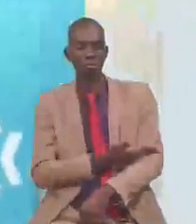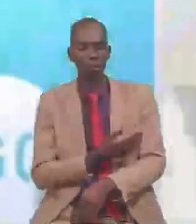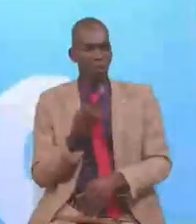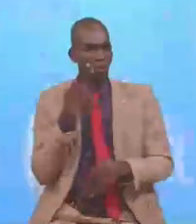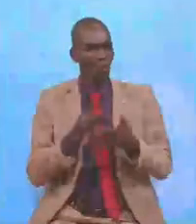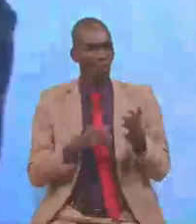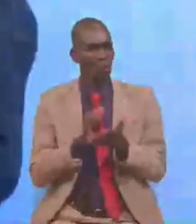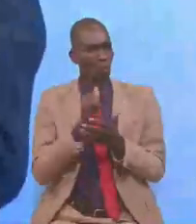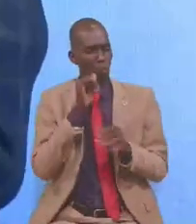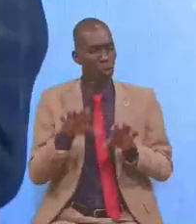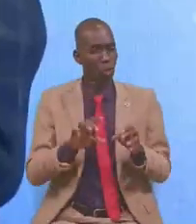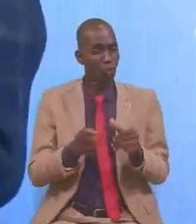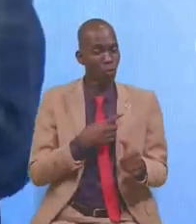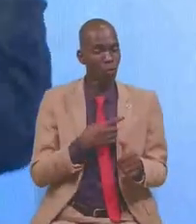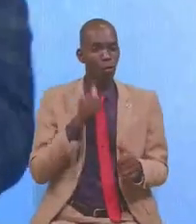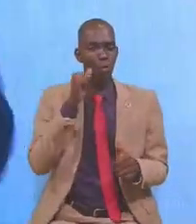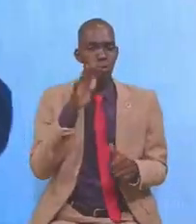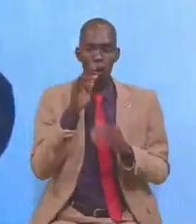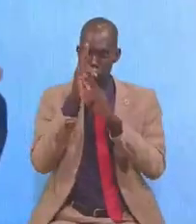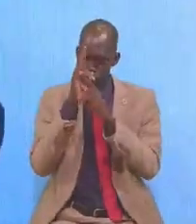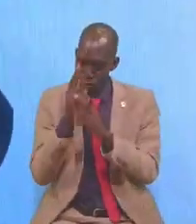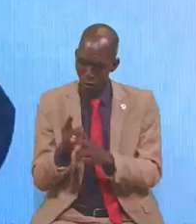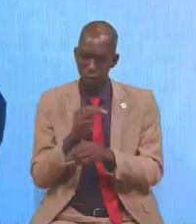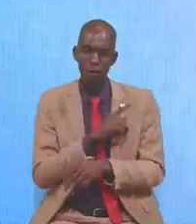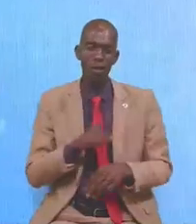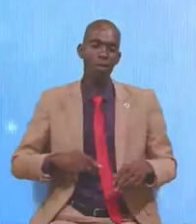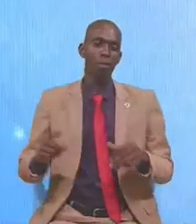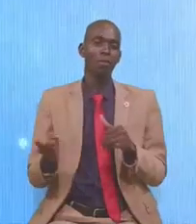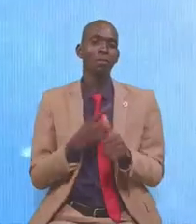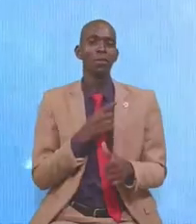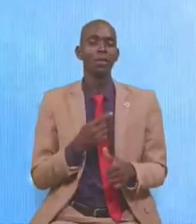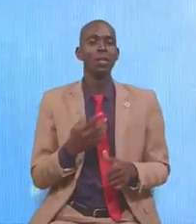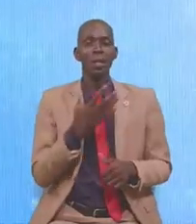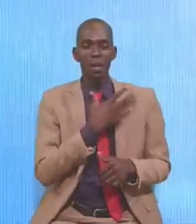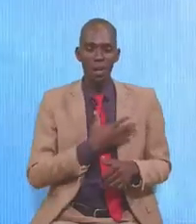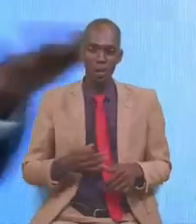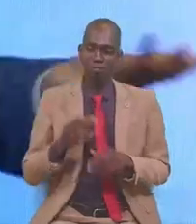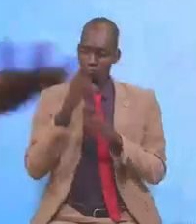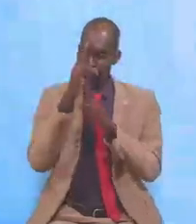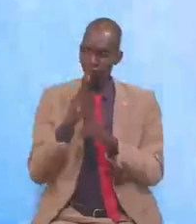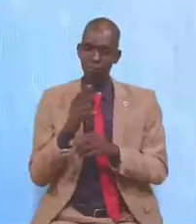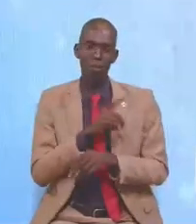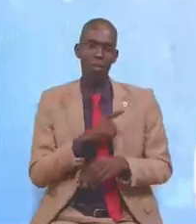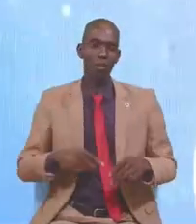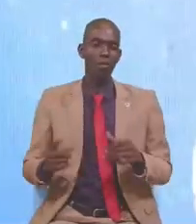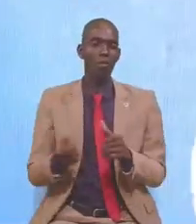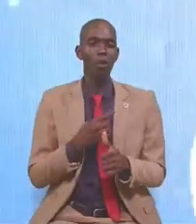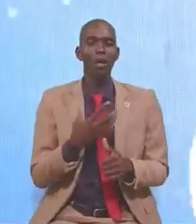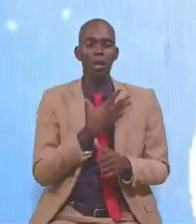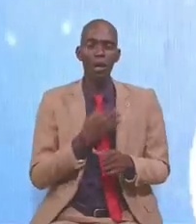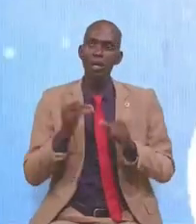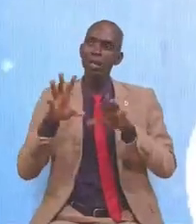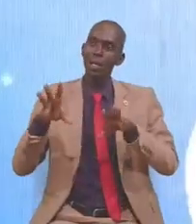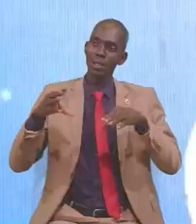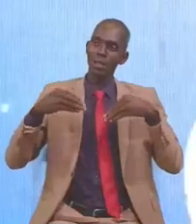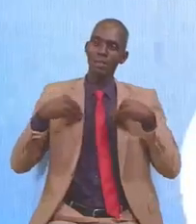est, tout d'abord, elle a honoré le Seigneur. Alors, elle a possédé le Seigneur, elle a accepté